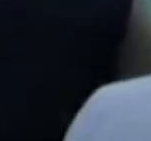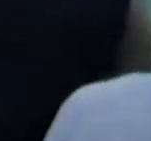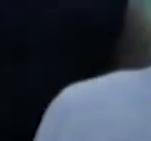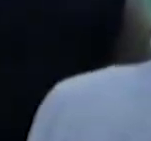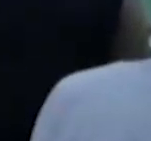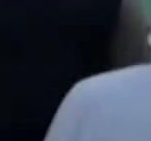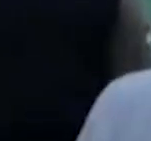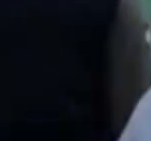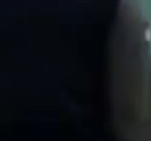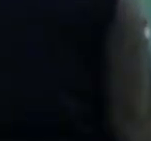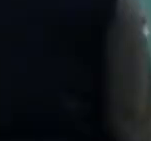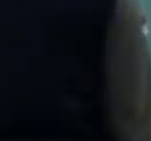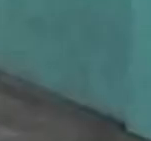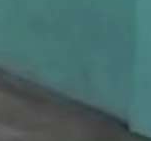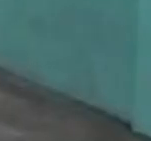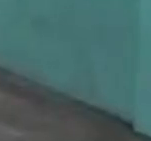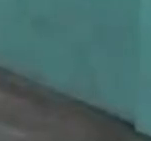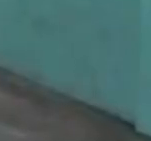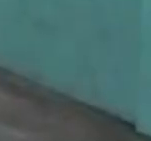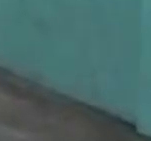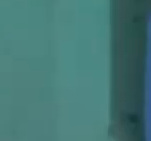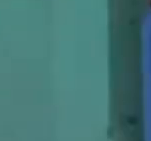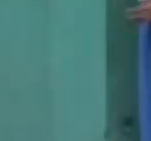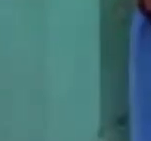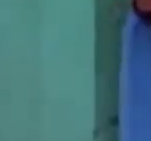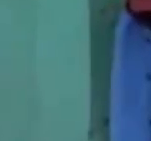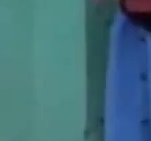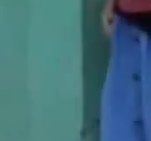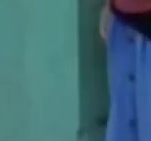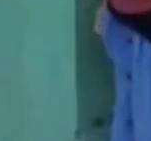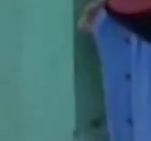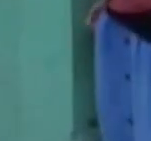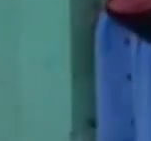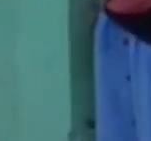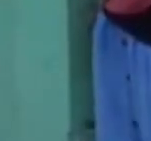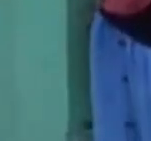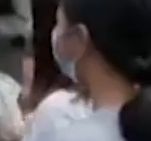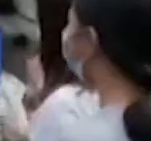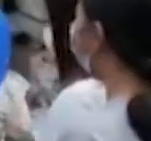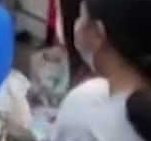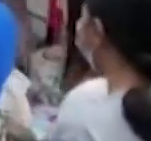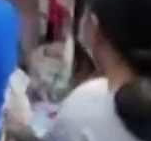Warga Serpong, Tangerang Selatan meninggal saat melakukan isolasi mandiri karena COVID-19 sejak Selasa lalu.